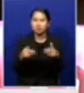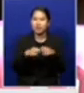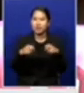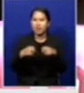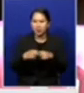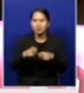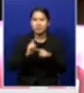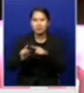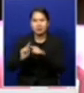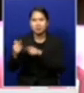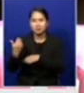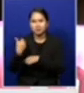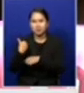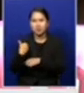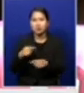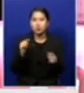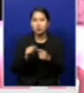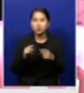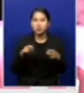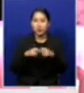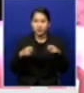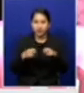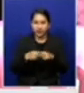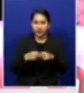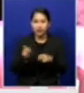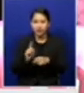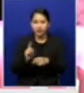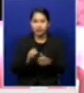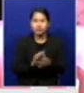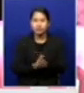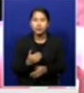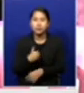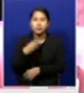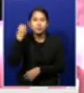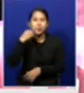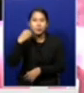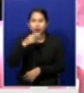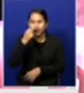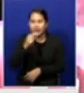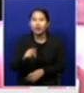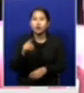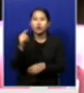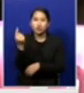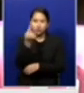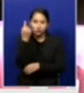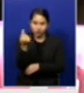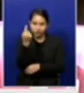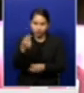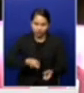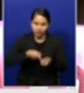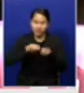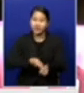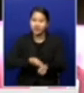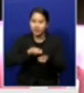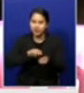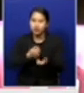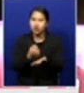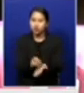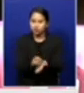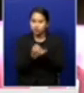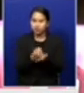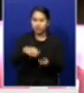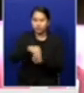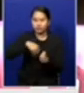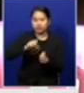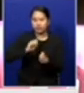ษฐกิจหรือต้มยำกุ้งก็จะเห็นว่าทุกๆครั้งเนี่ยเราจะนำศักยภาพในการท่องเที่ยวและการเกษตรเพื่อการส่งออกมาฟื้นฟูเศรษฐกิจทุกครั้ง